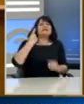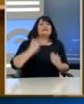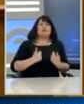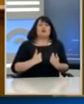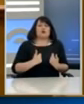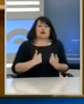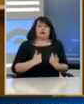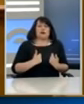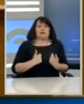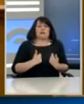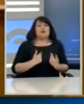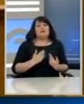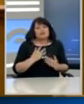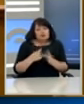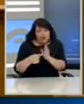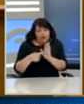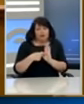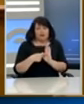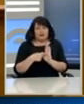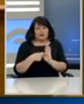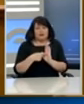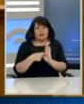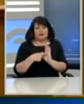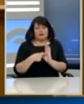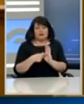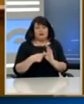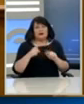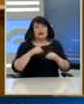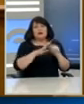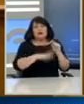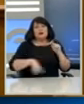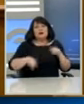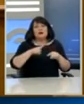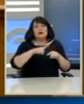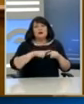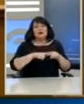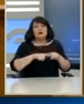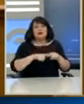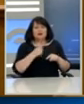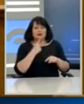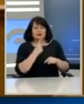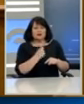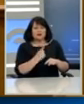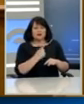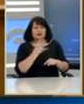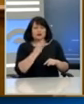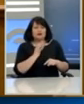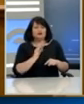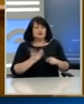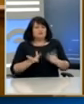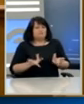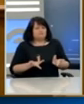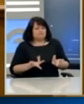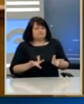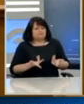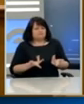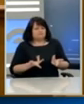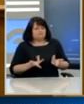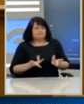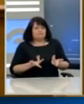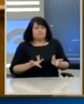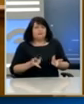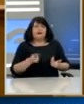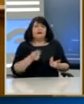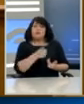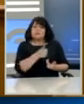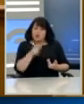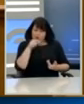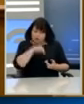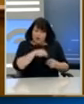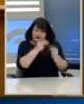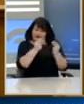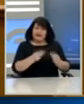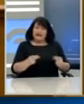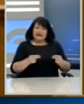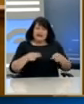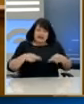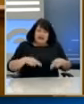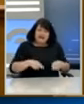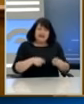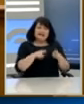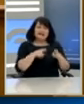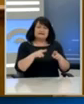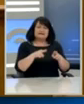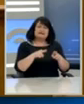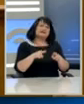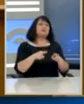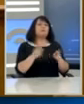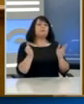τιμωρητική διάσταση απέναντι στην ελληνική κοινωνία που τόλμησε να αμφισβητήσει το μονόδρομό τους και την σιδηρά